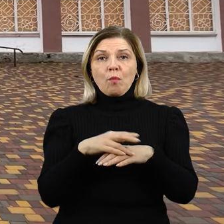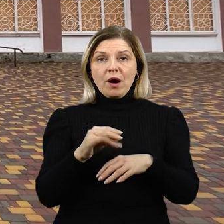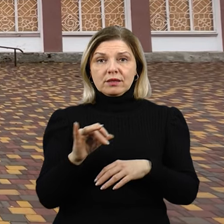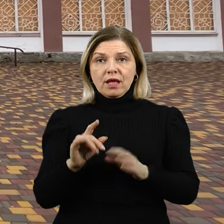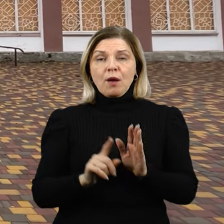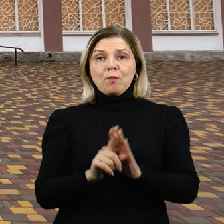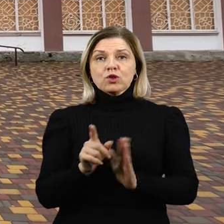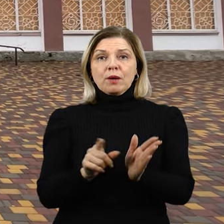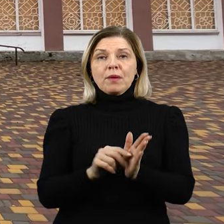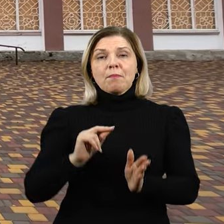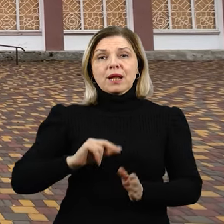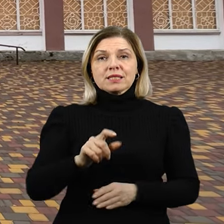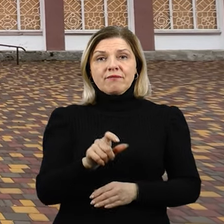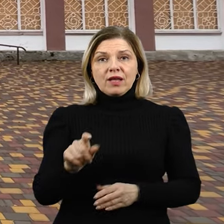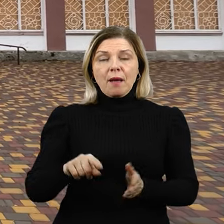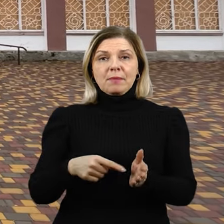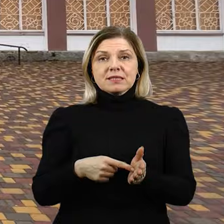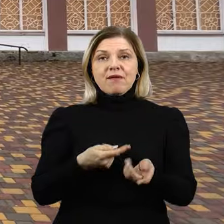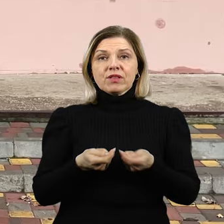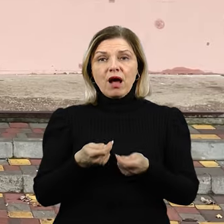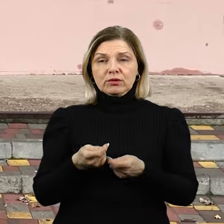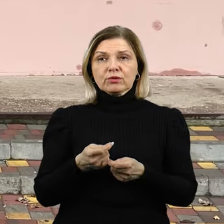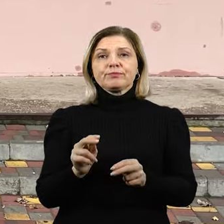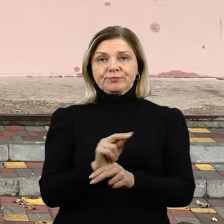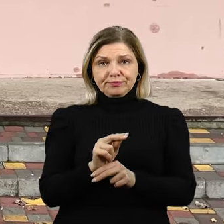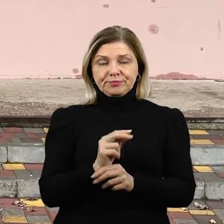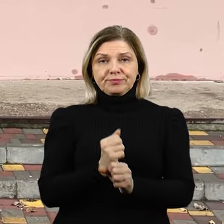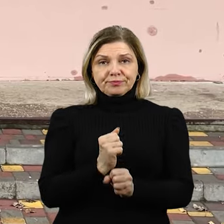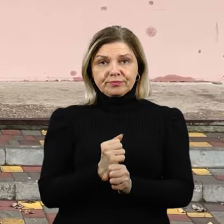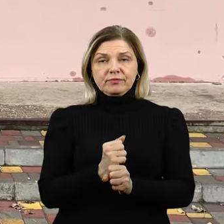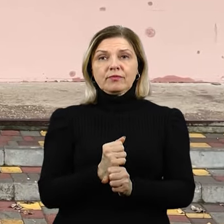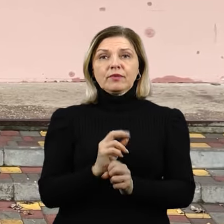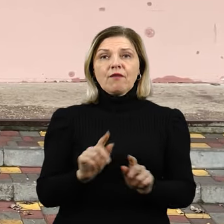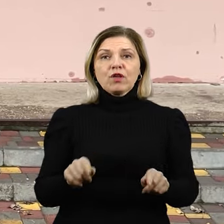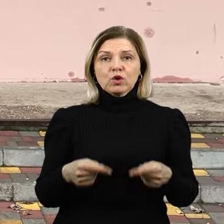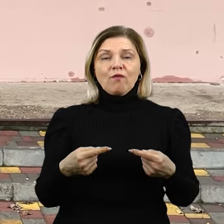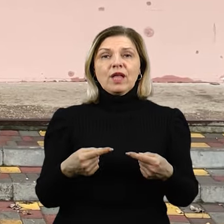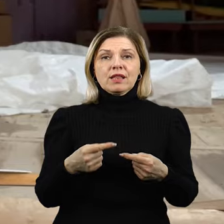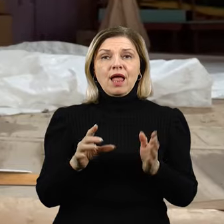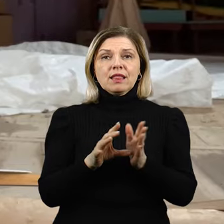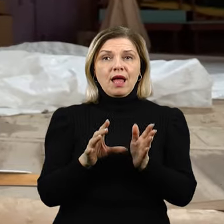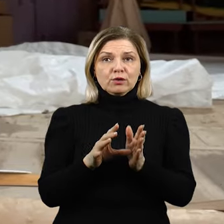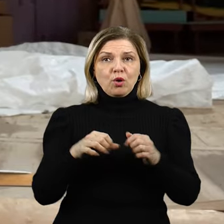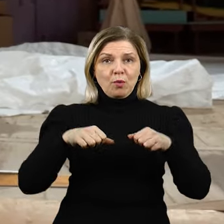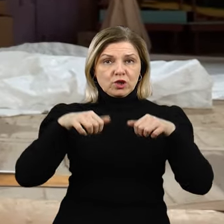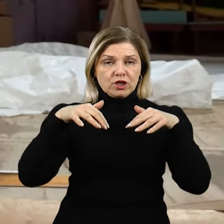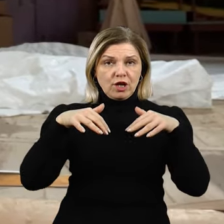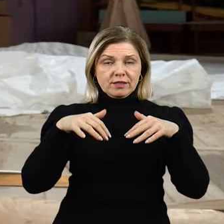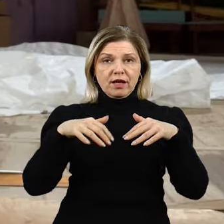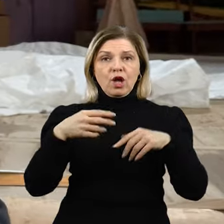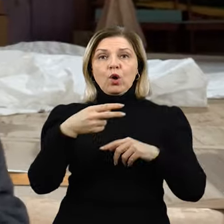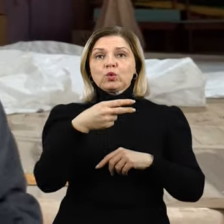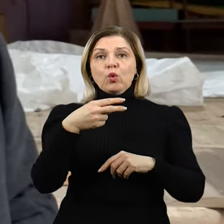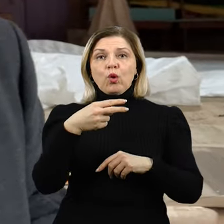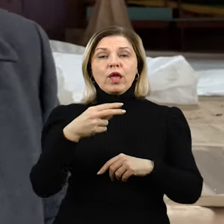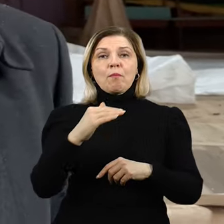з працівниками та місцевою владою приводити будівлю до ладу. Зокрема, відновили електропостачання. Другий поверх